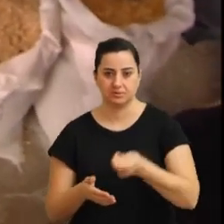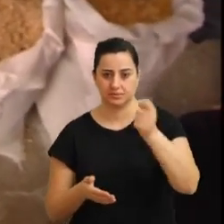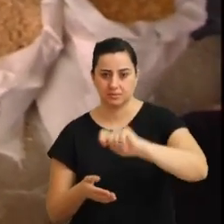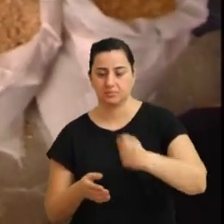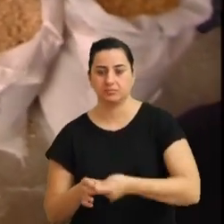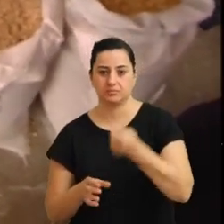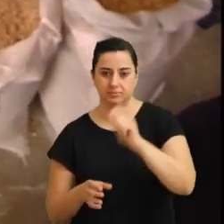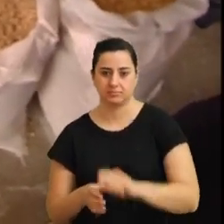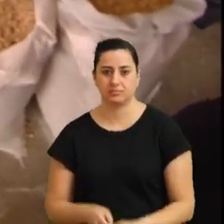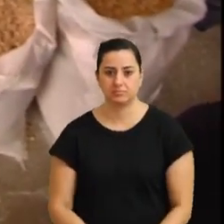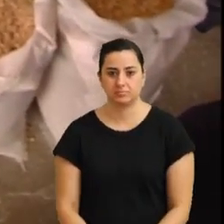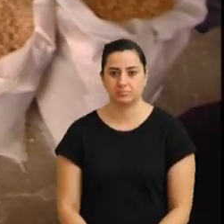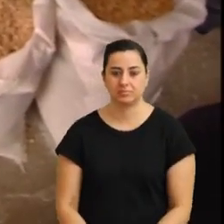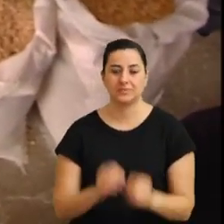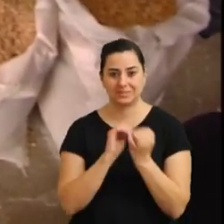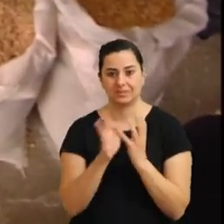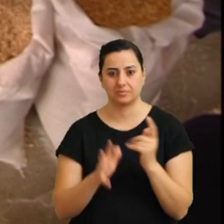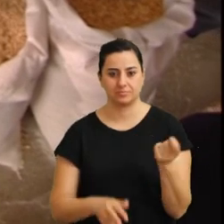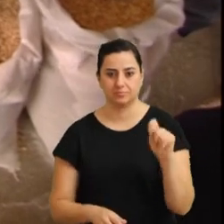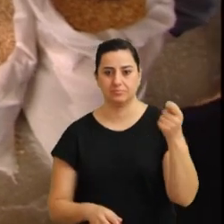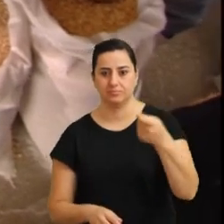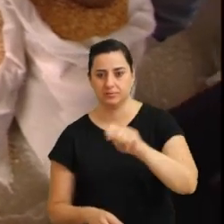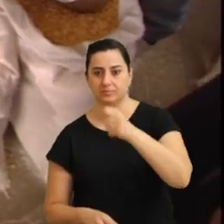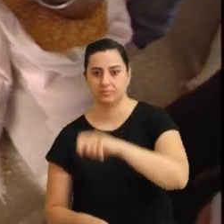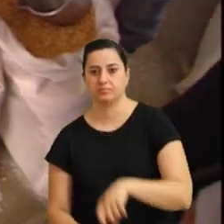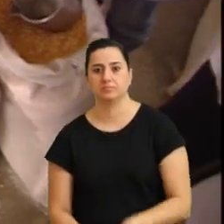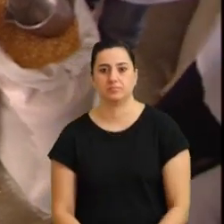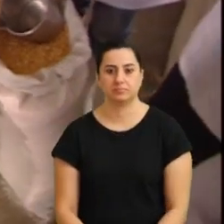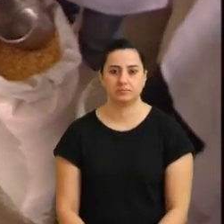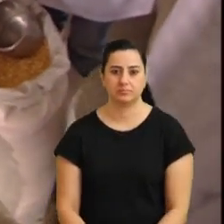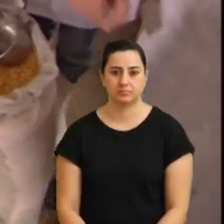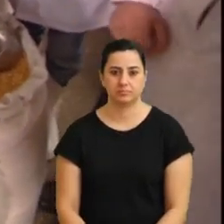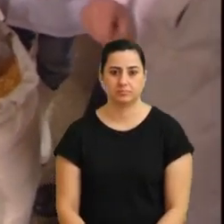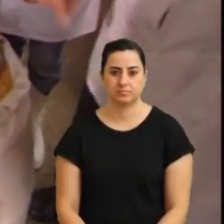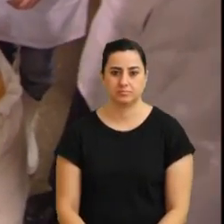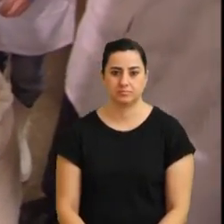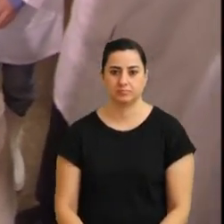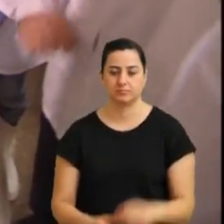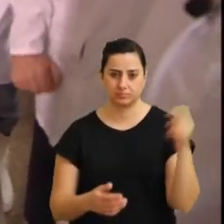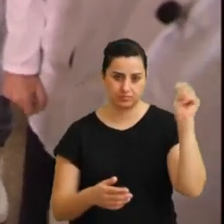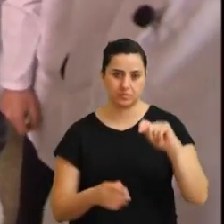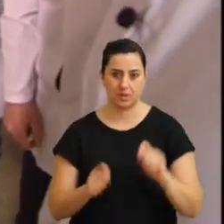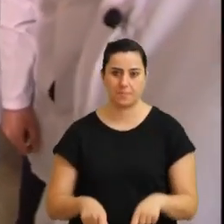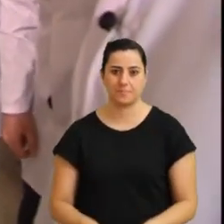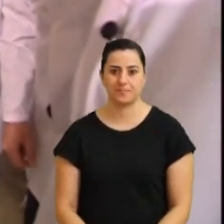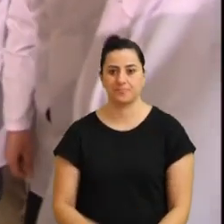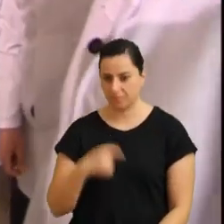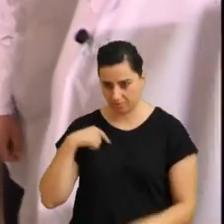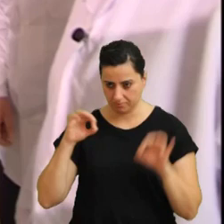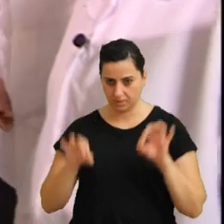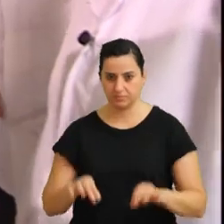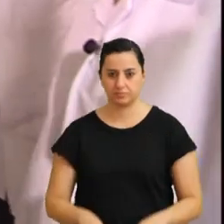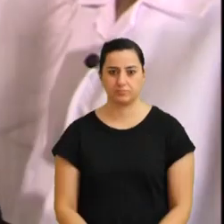Tamam. Ölçülerimiz birer tastır. Sırayla bir ondan devam et. Bu şekil değirmene döküyoruz. Tamam, o zaman başlıyorum.